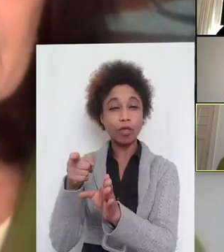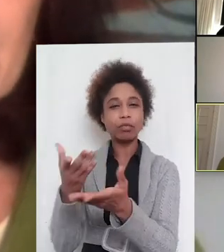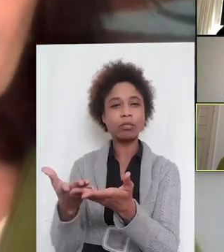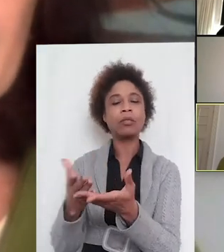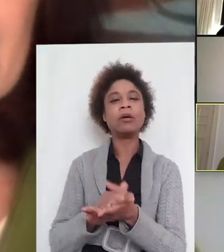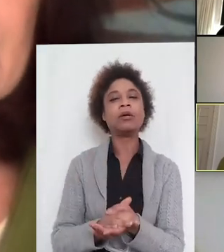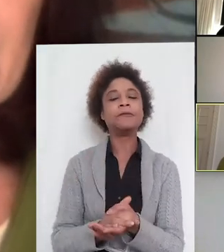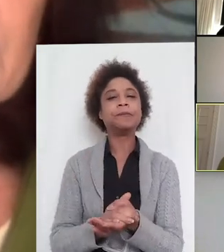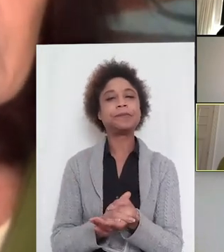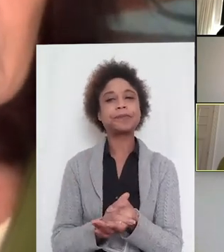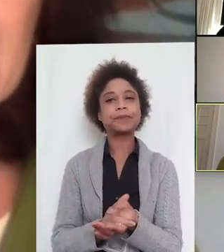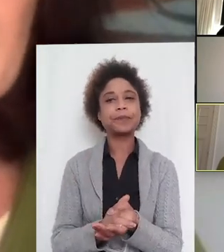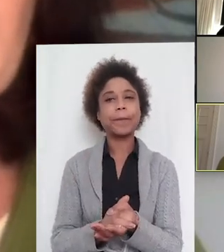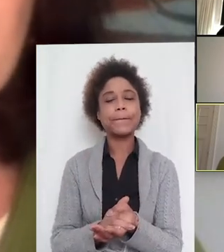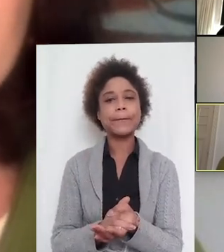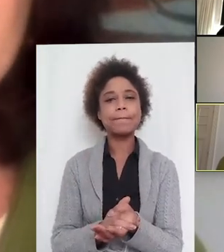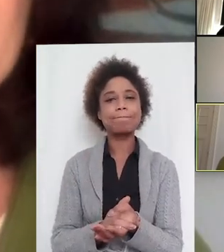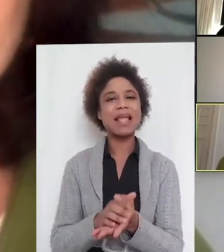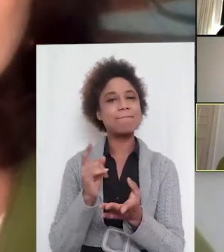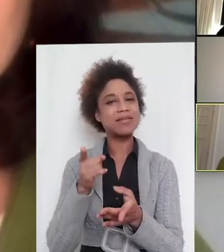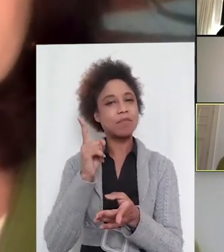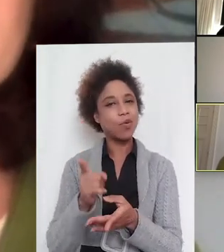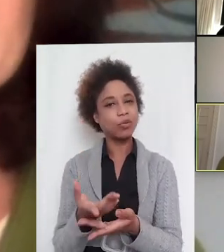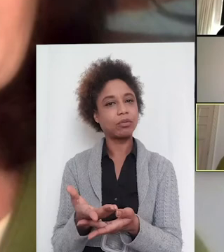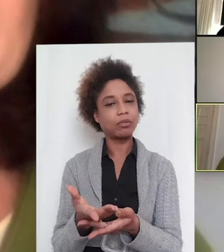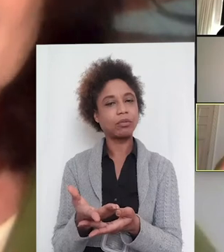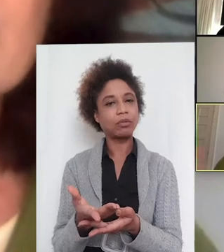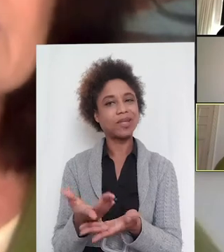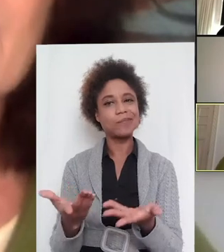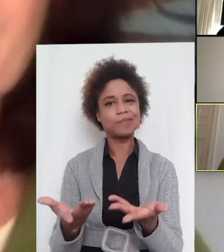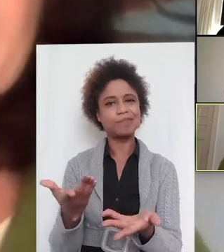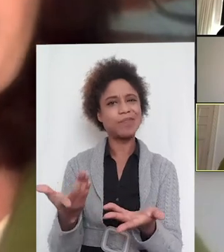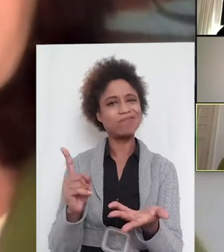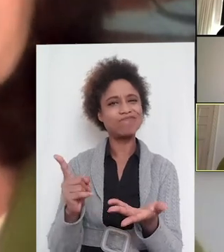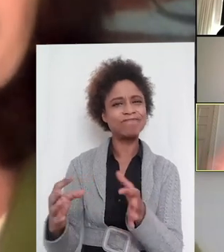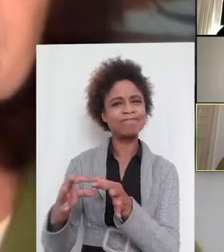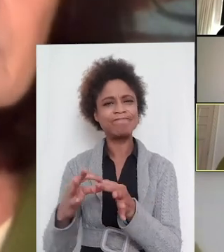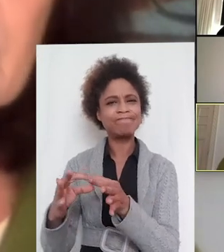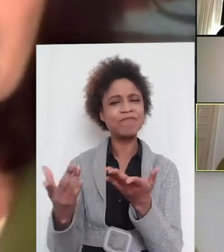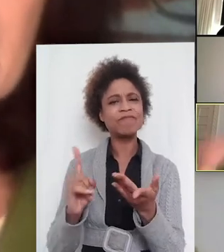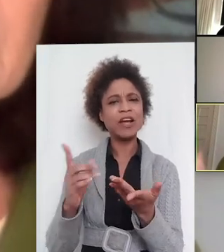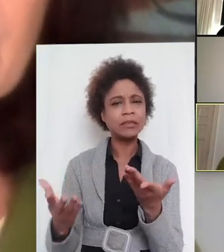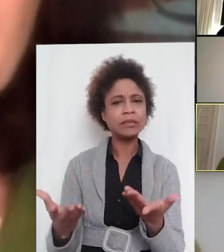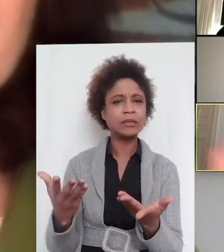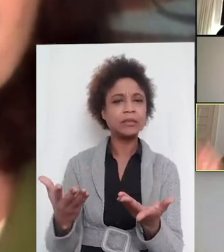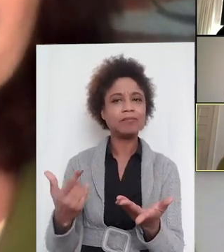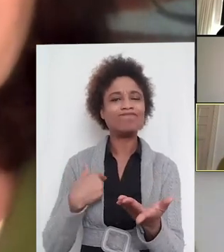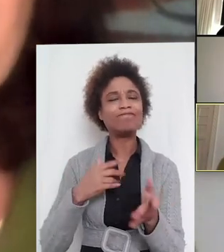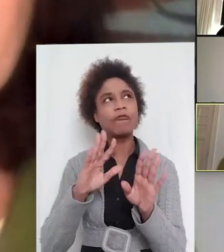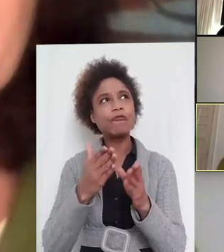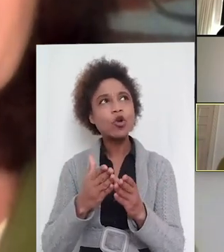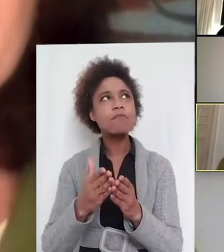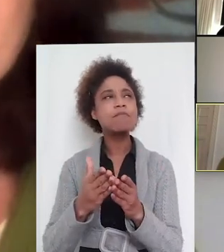gemeenschap, de dove gemeenschap. Maar daar zit nog iets aan vast. Een vorm